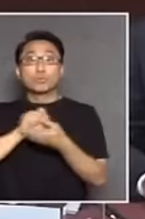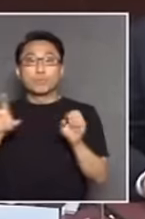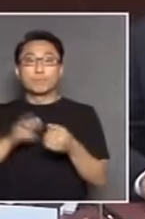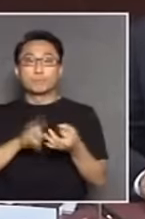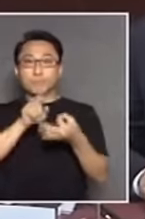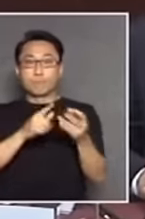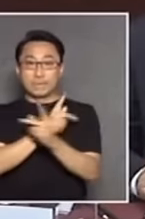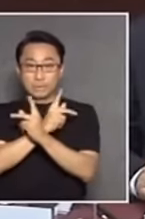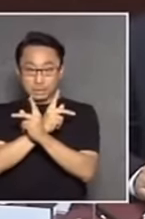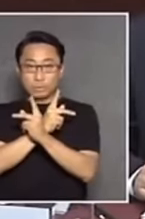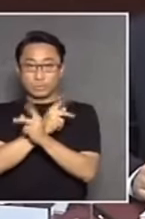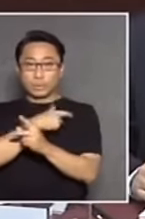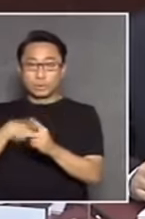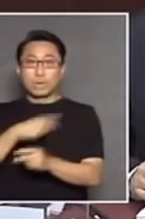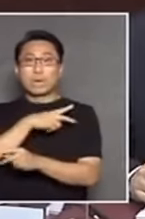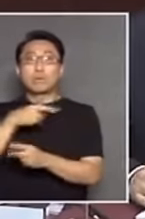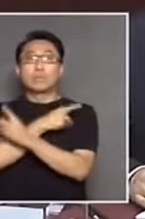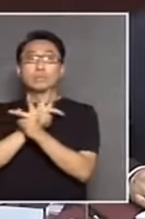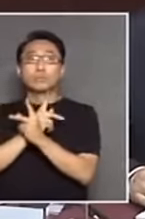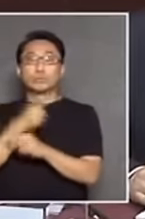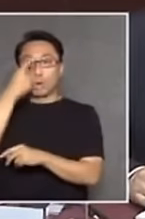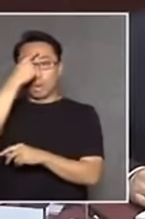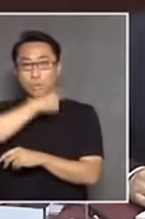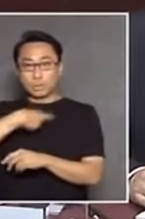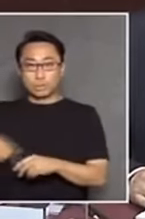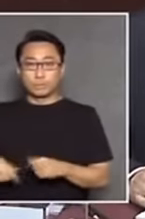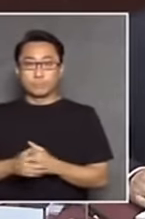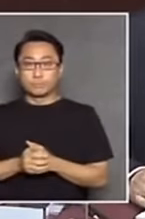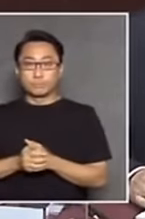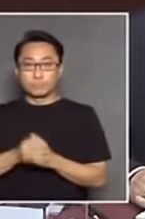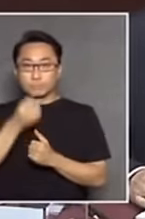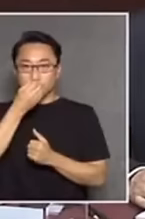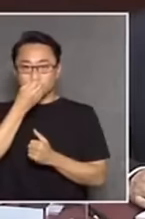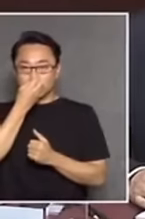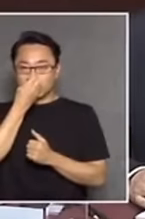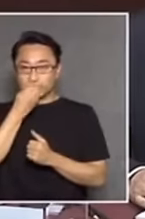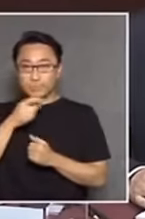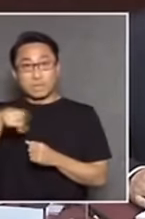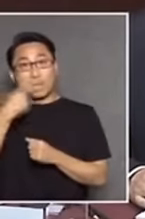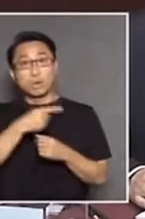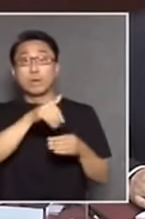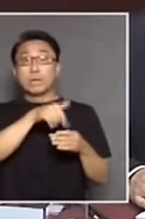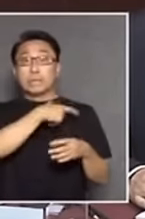松炎議員、游慧晶議員同埋梁仲恒議員。 好遺憾，第二啲議員走咗，因為你哋嘅